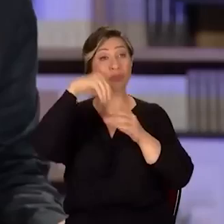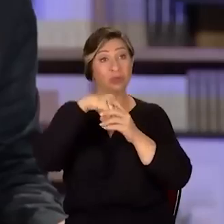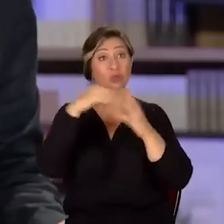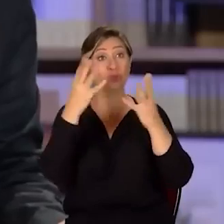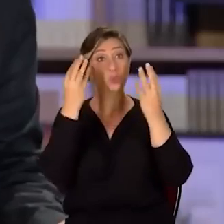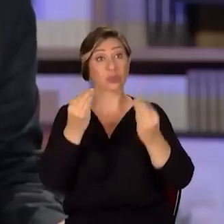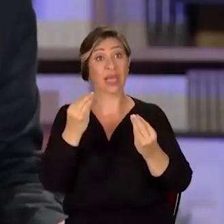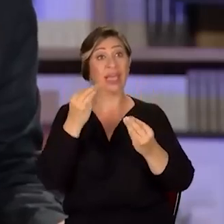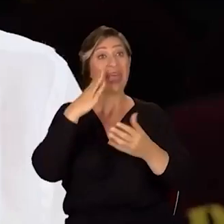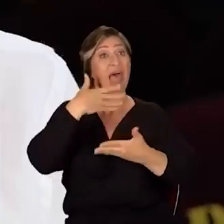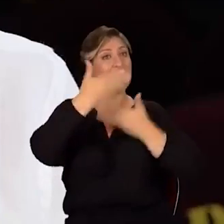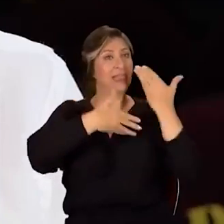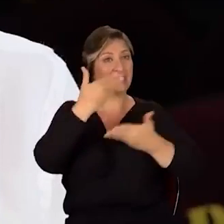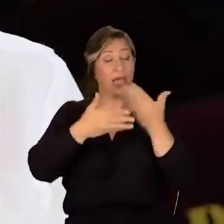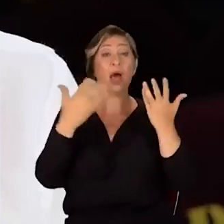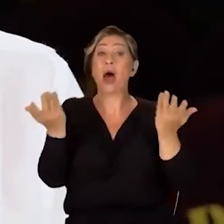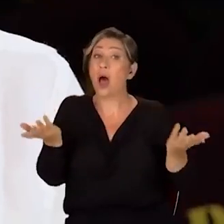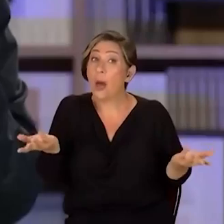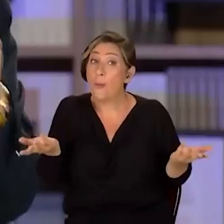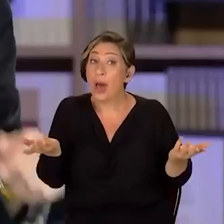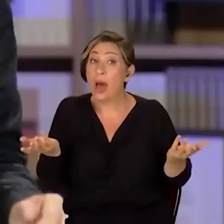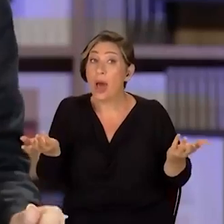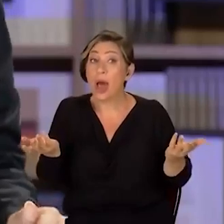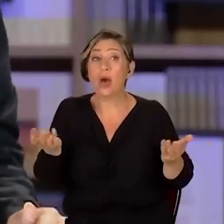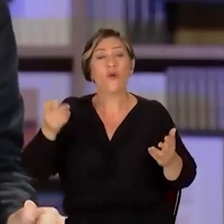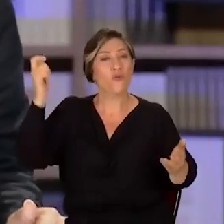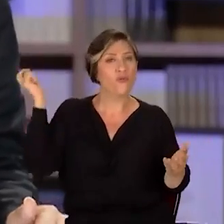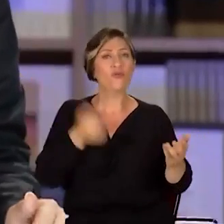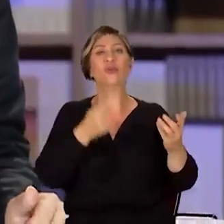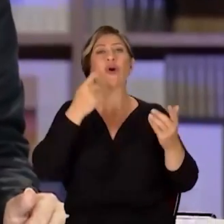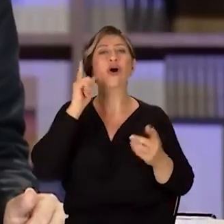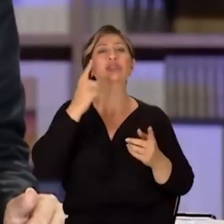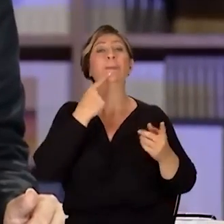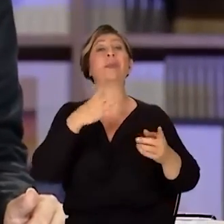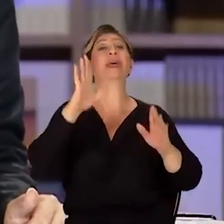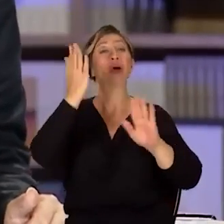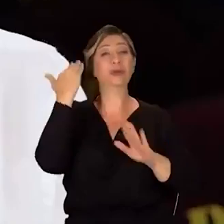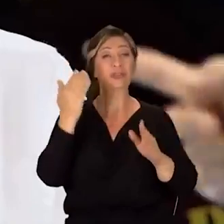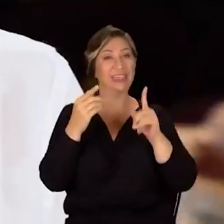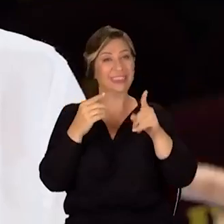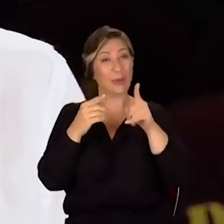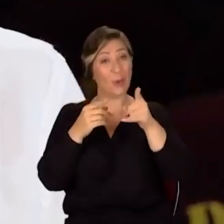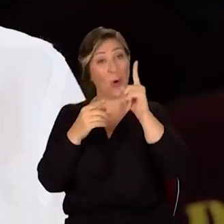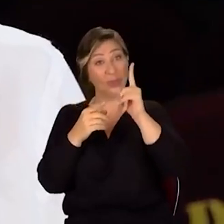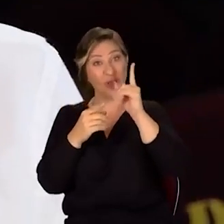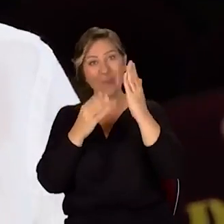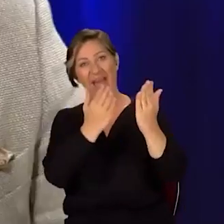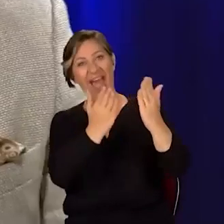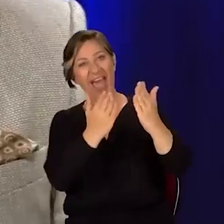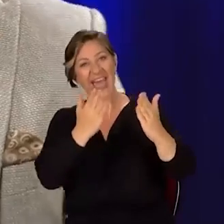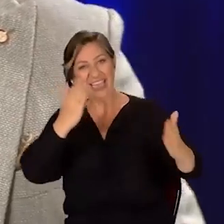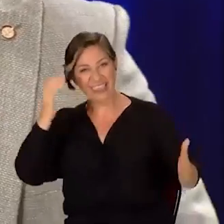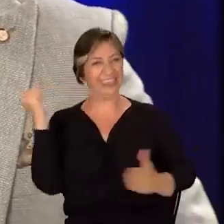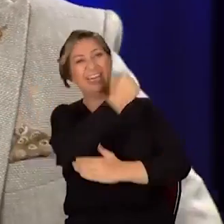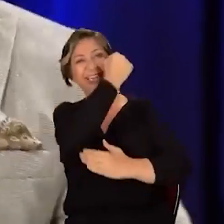çok güzel izah etti. Ama ben vur hocam demeden önce size bu hocama çakın